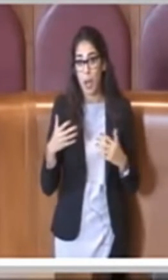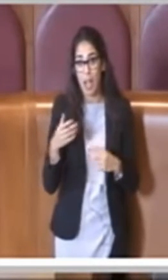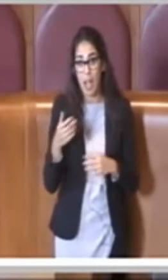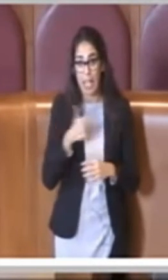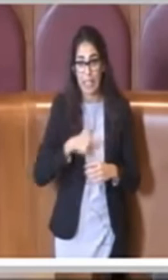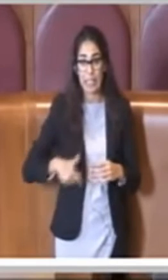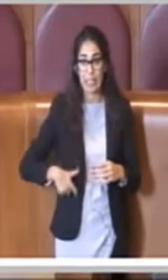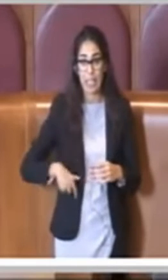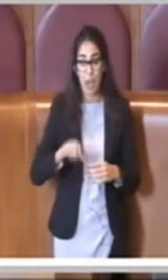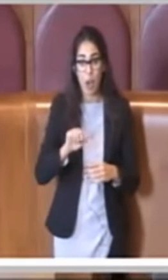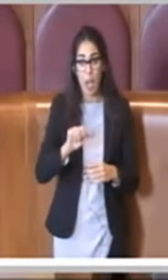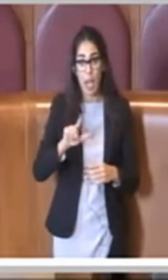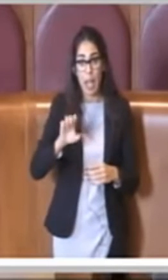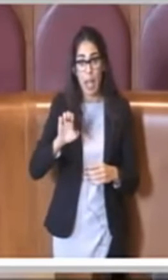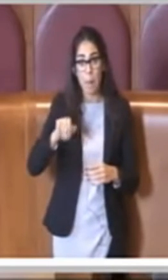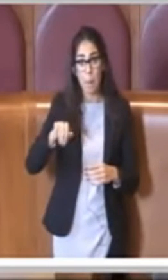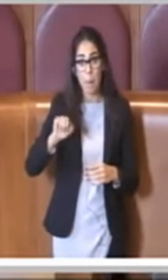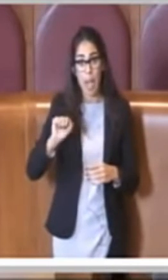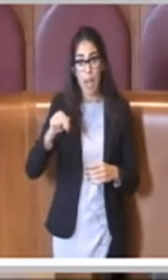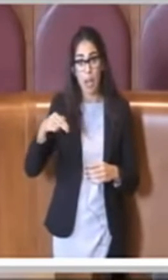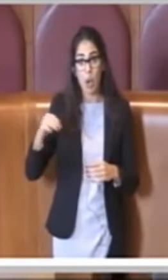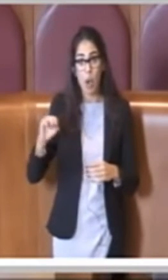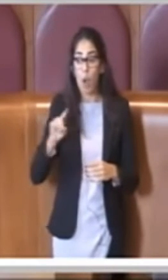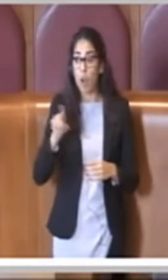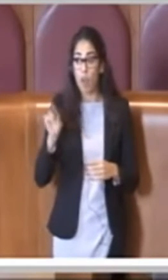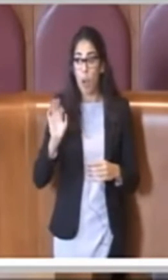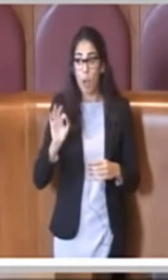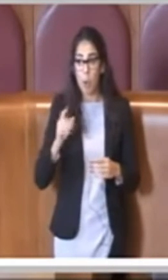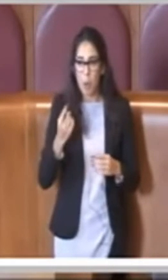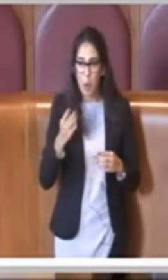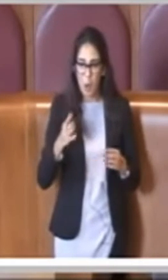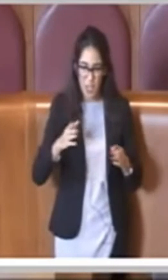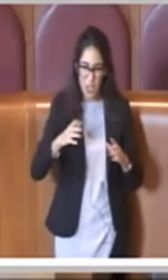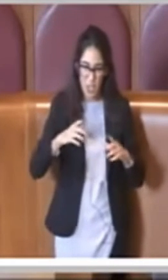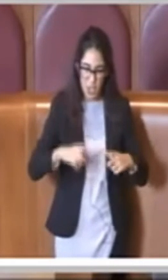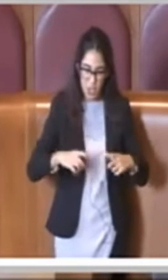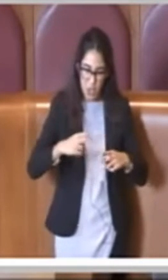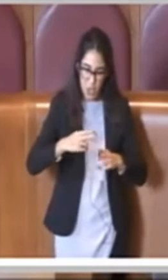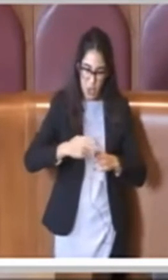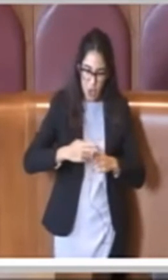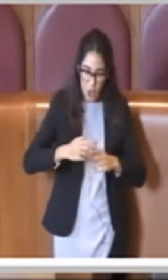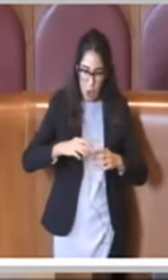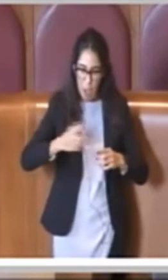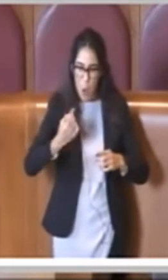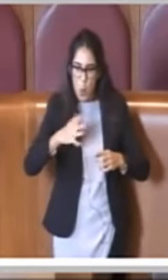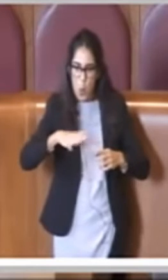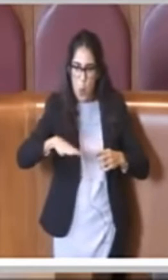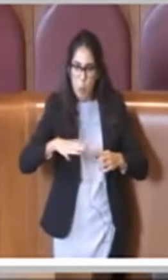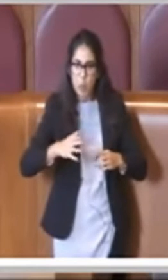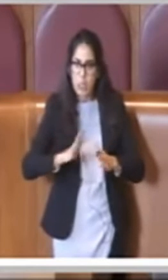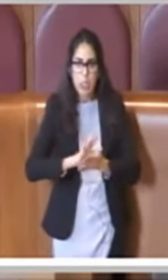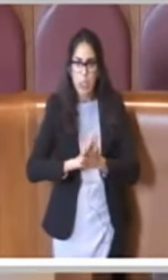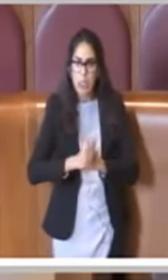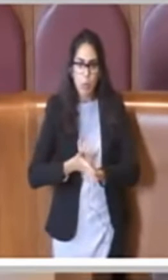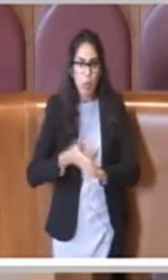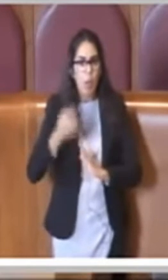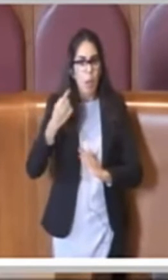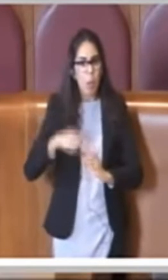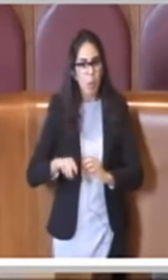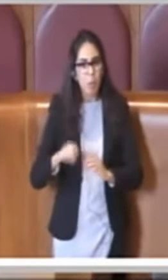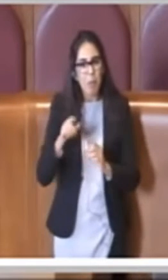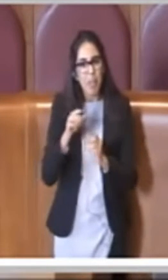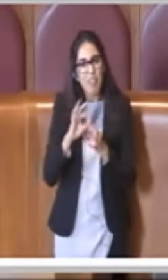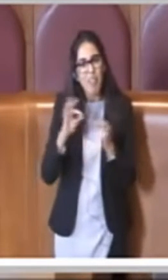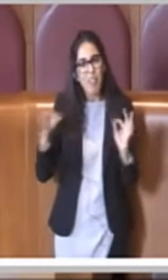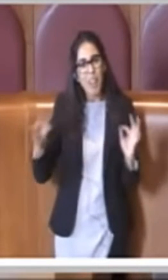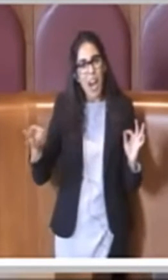Avete distrutto un quadrante, e quelle sono parole pesantissime dell'ANAC che io ogni volta leggo,